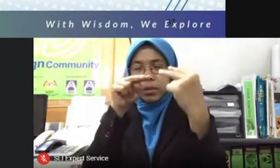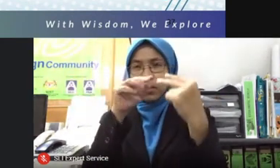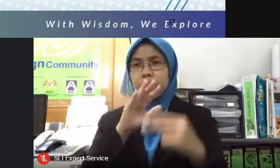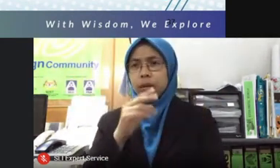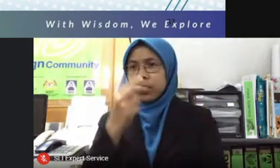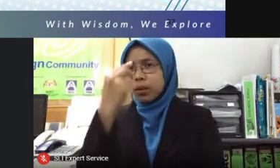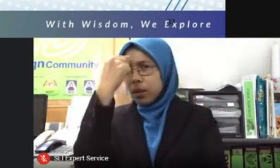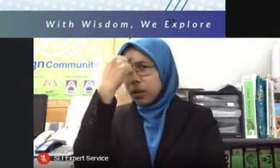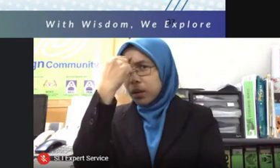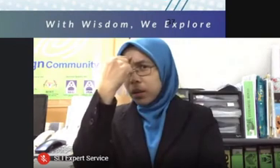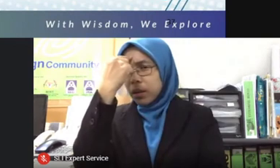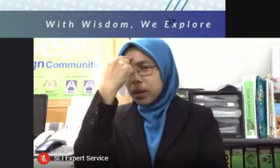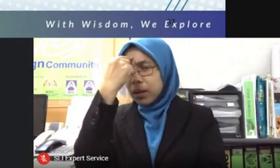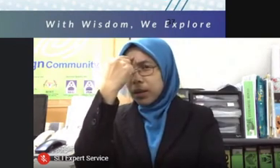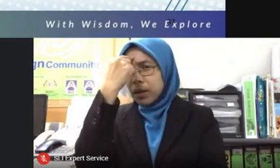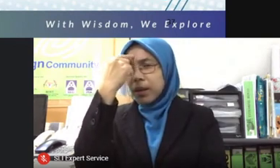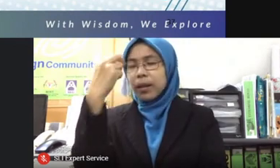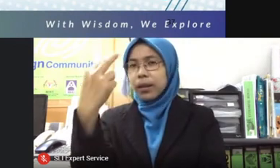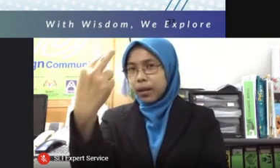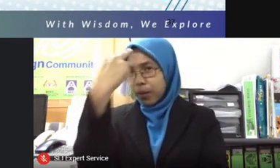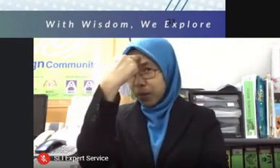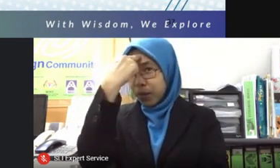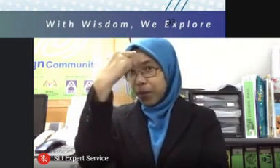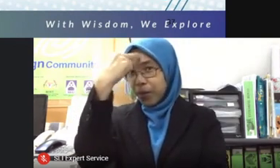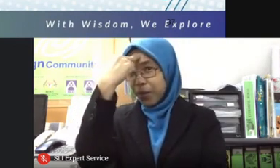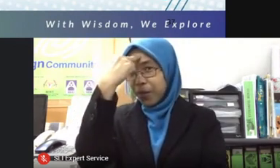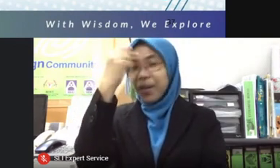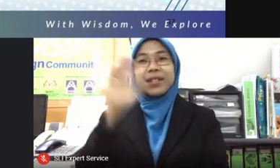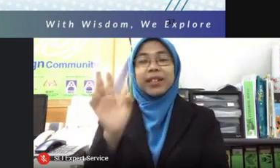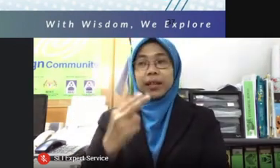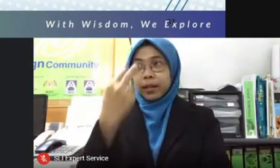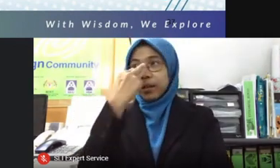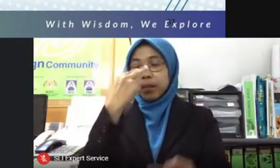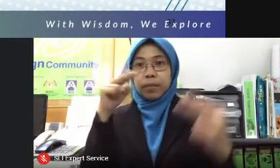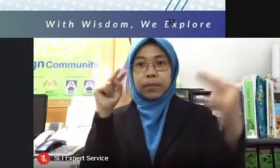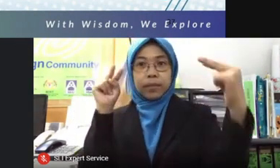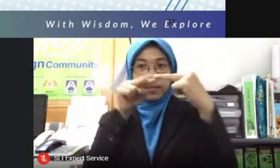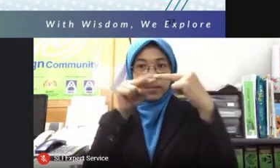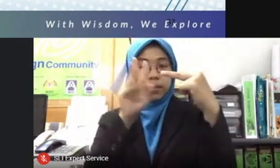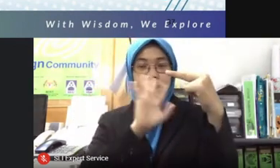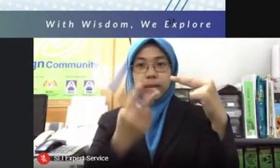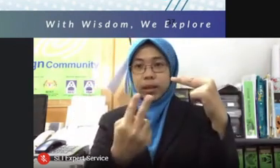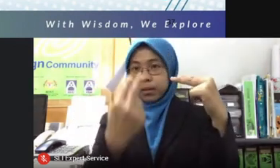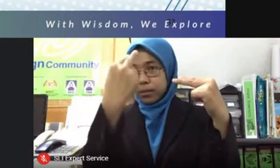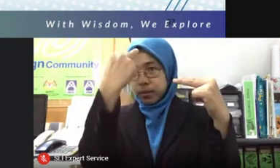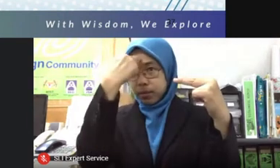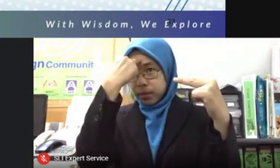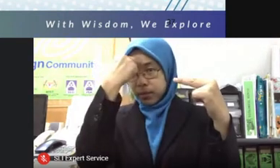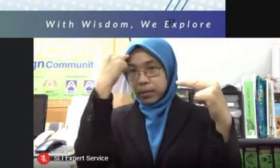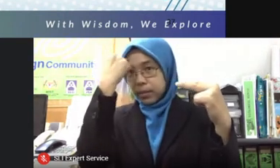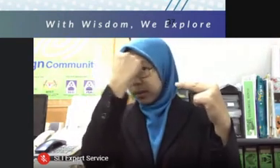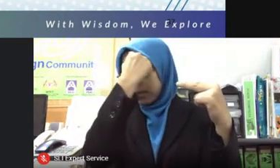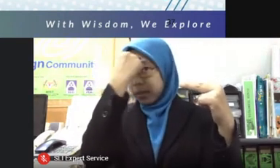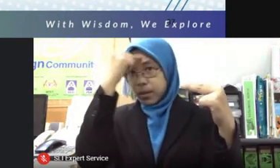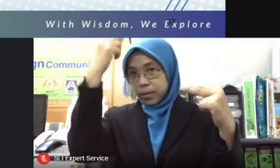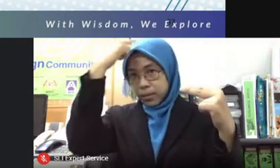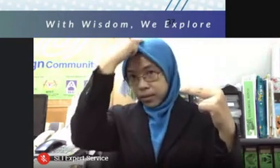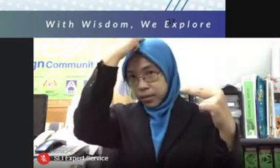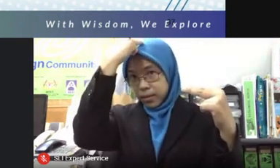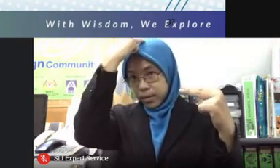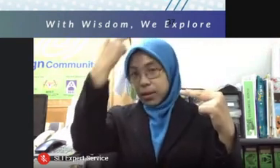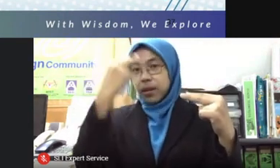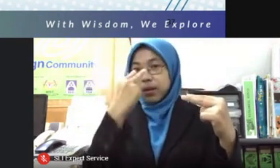apa? Itu apa? Dahinya. Dahinya, betul. Sama ada dahi ataupun orang kata di level atas. Jadi